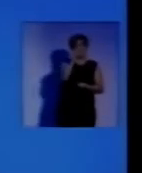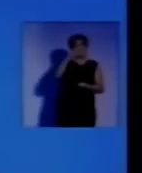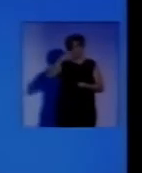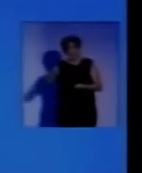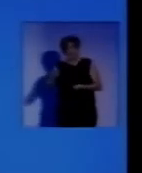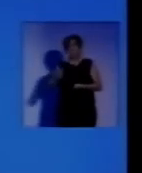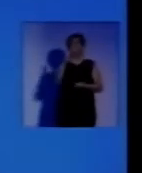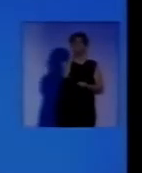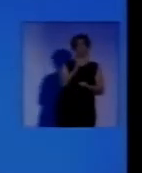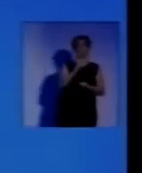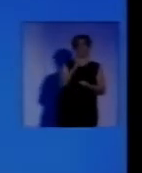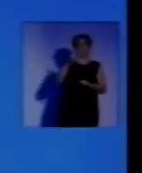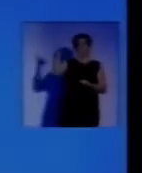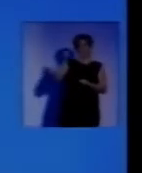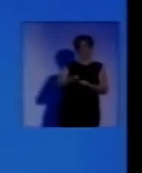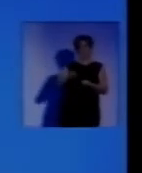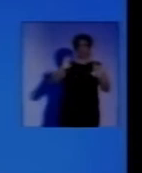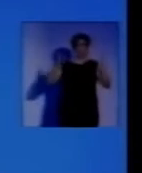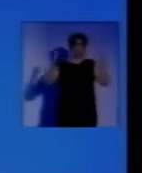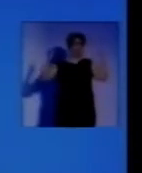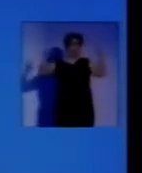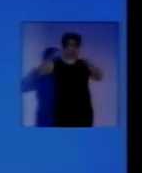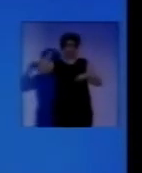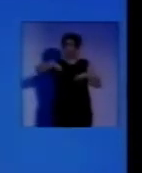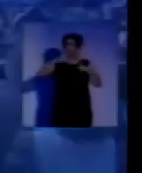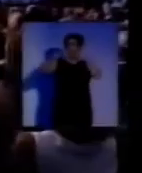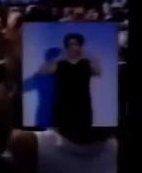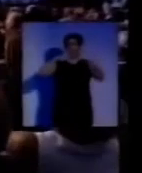στο 20% εντός 2 ετών.